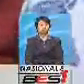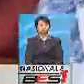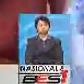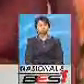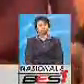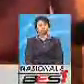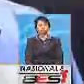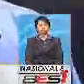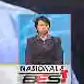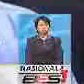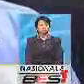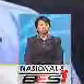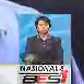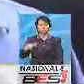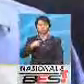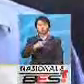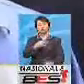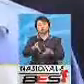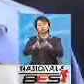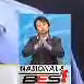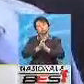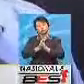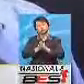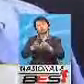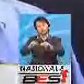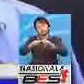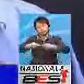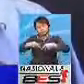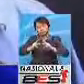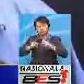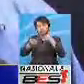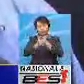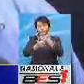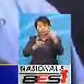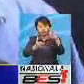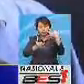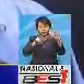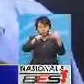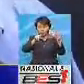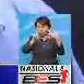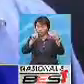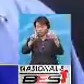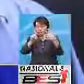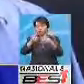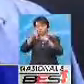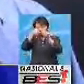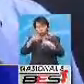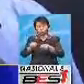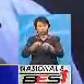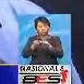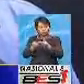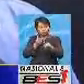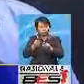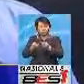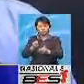kerajaan kami minta ruang ruang bagilah ruang sehingga 15 hari bulan bagi pengusaha-pengusaha